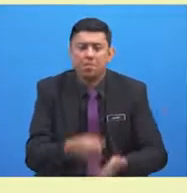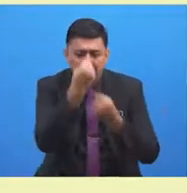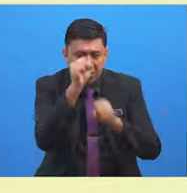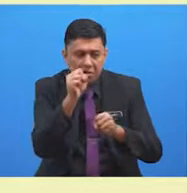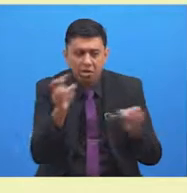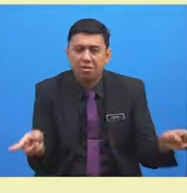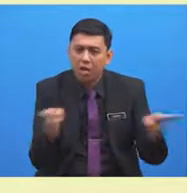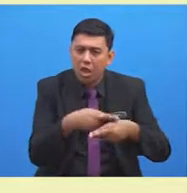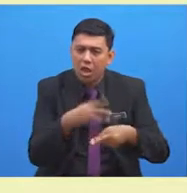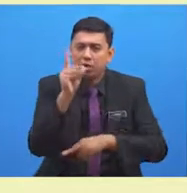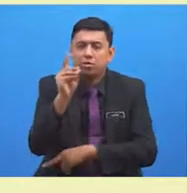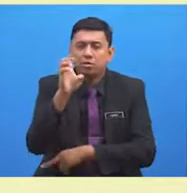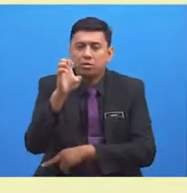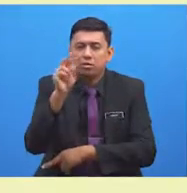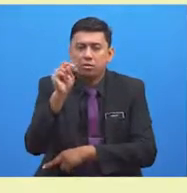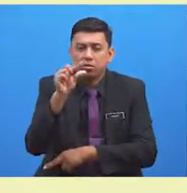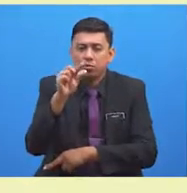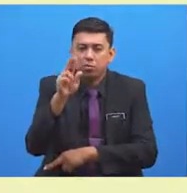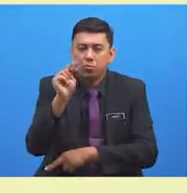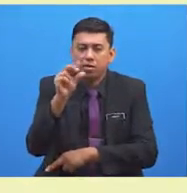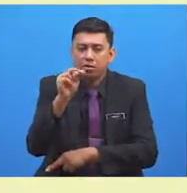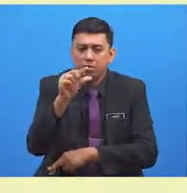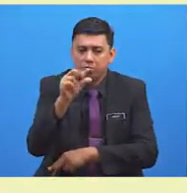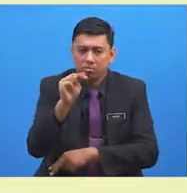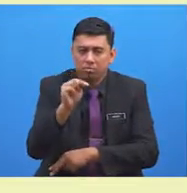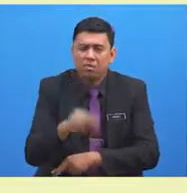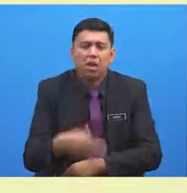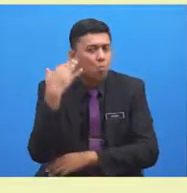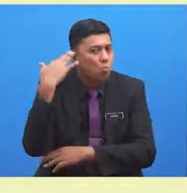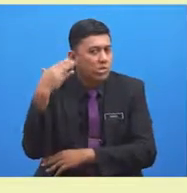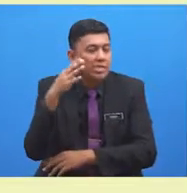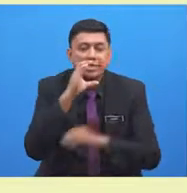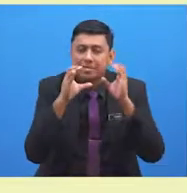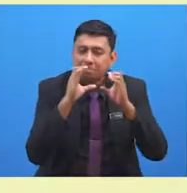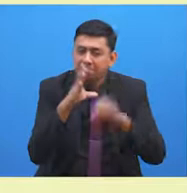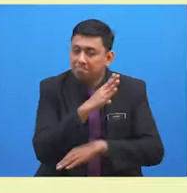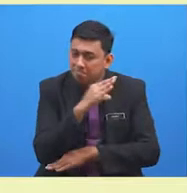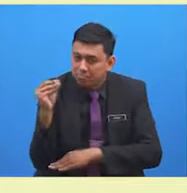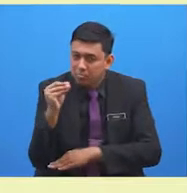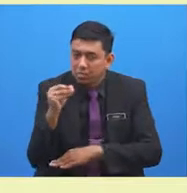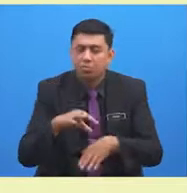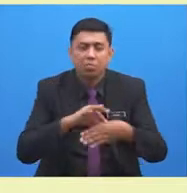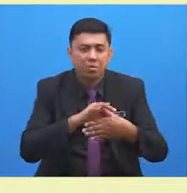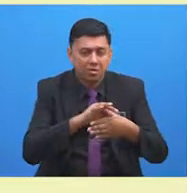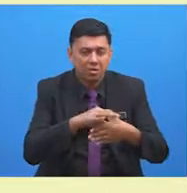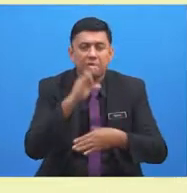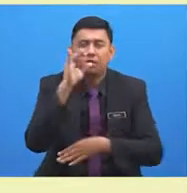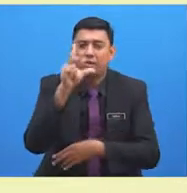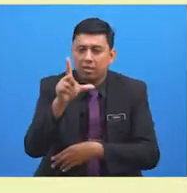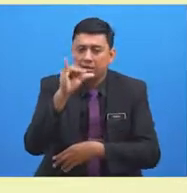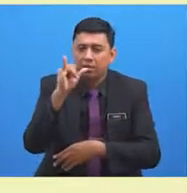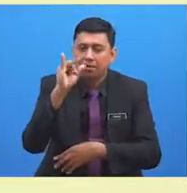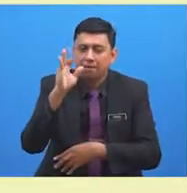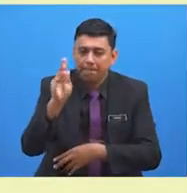ruang dengungan iaitu resonasi untuk bunyi percakapan dan tisu limfa di